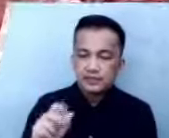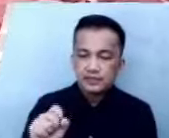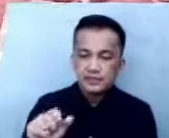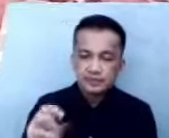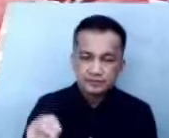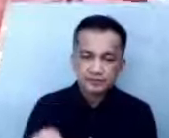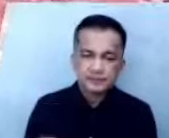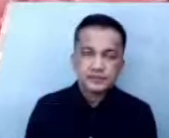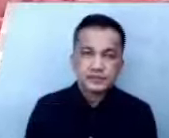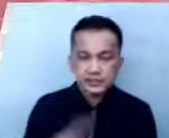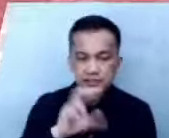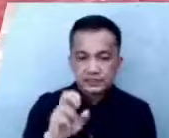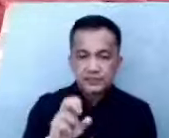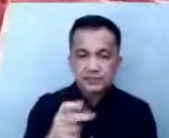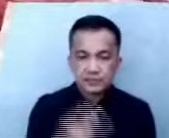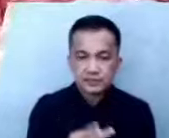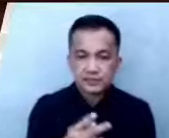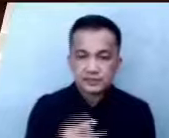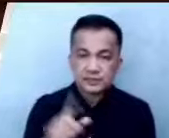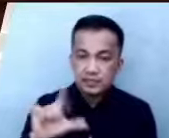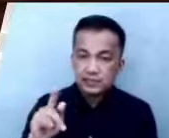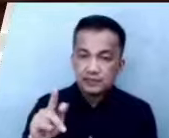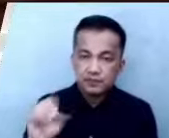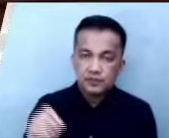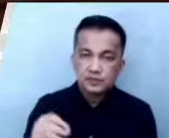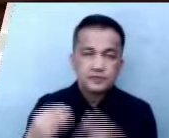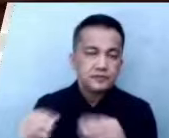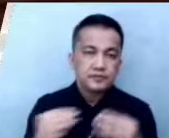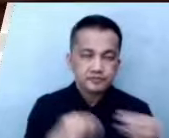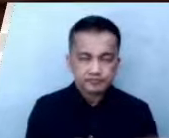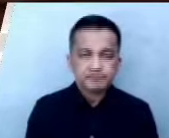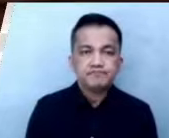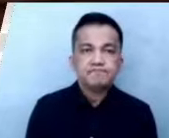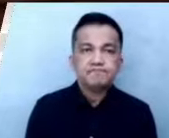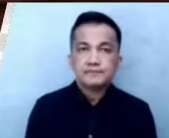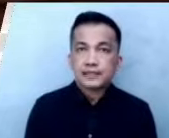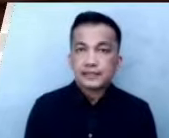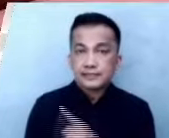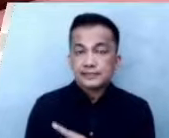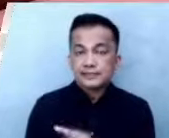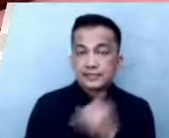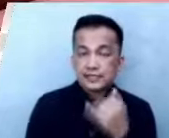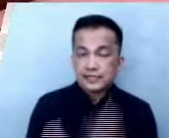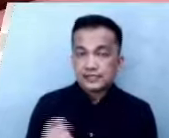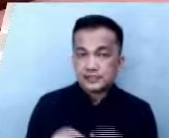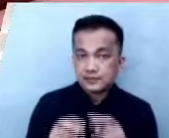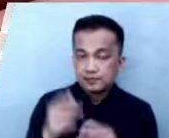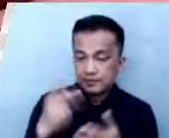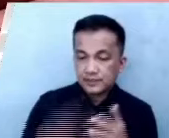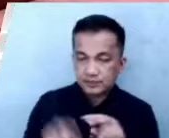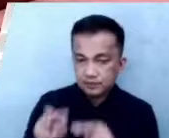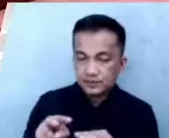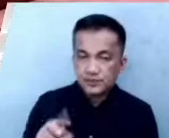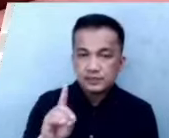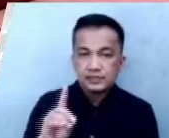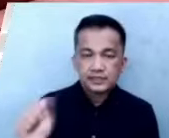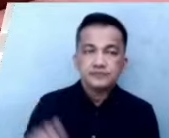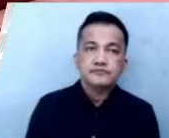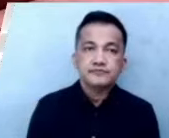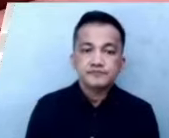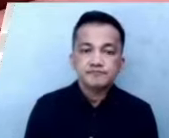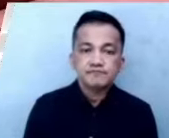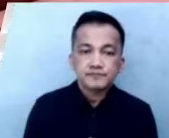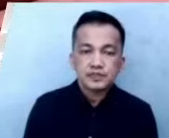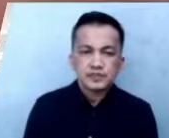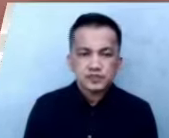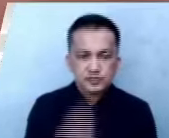ang pinakamurang liyempo sa ilang pamilihan. Batay sa pinakahuling price monitoring ng Department of Agriculture. Ayon sa National Federation of